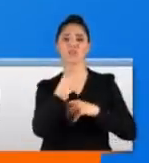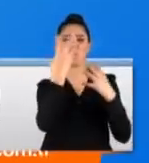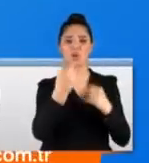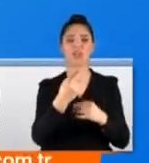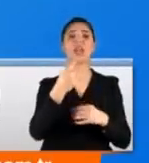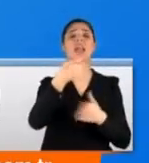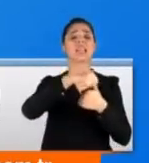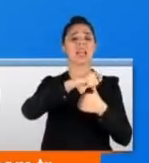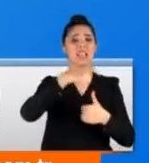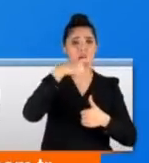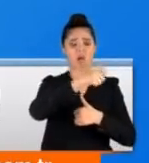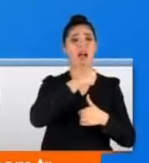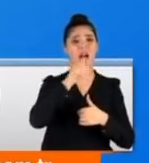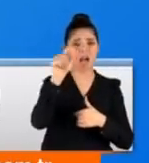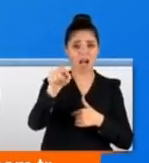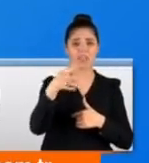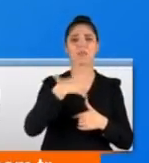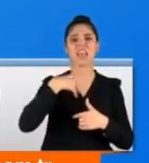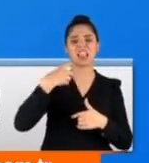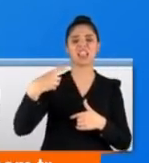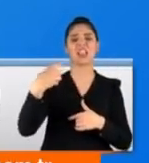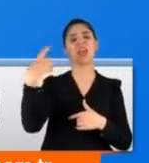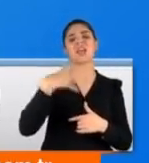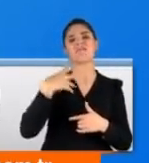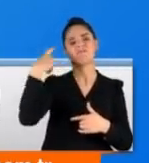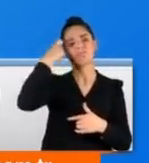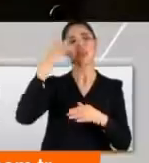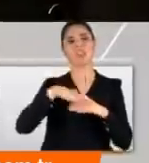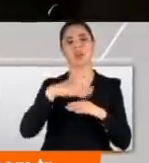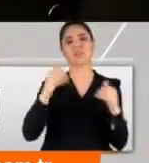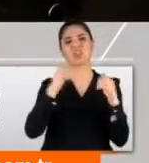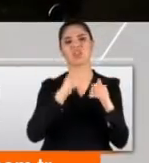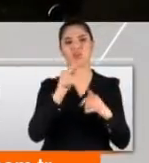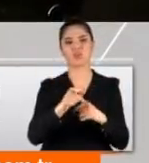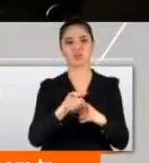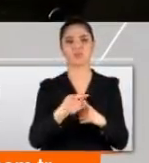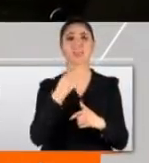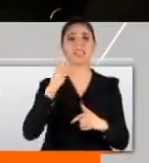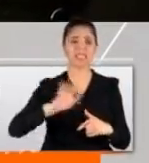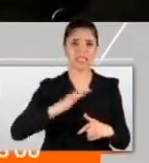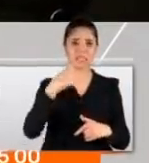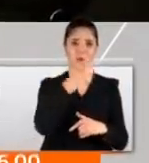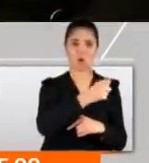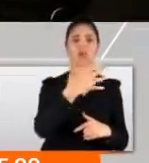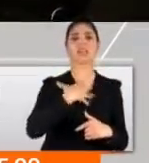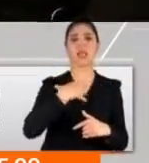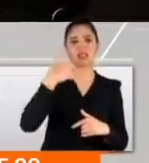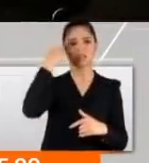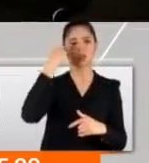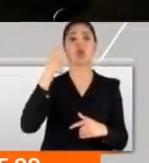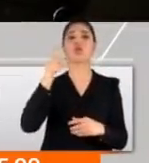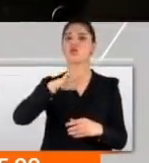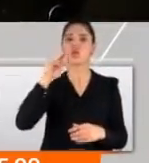Karısını öldüren cani adam işlediği cinayetten sonra kendi canına da kıydı. Hem kızımı katletti hem kendini. Çocuklarının gözünü